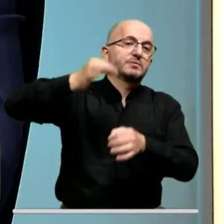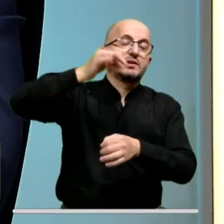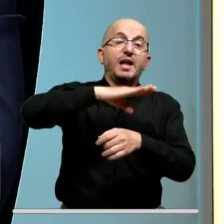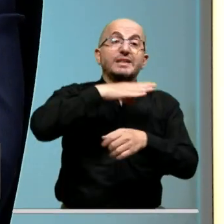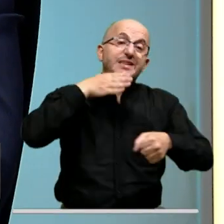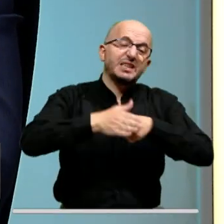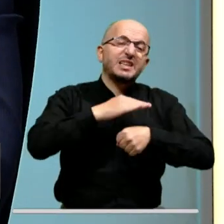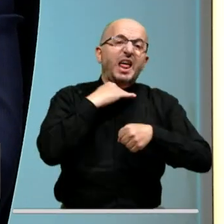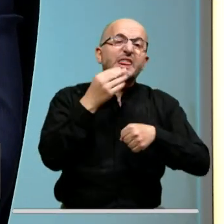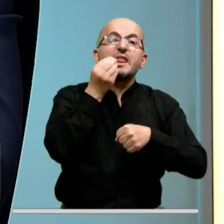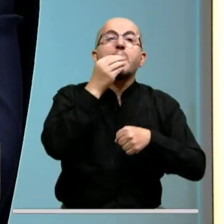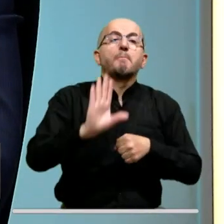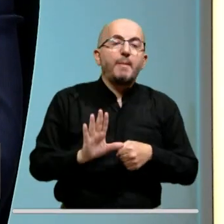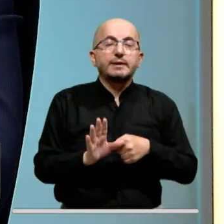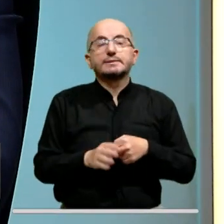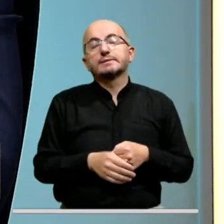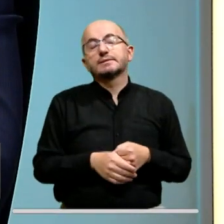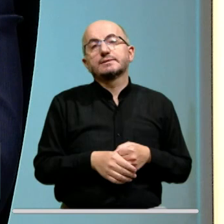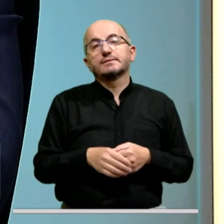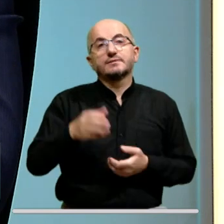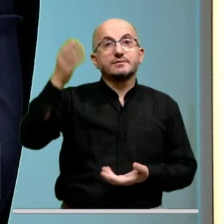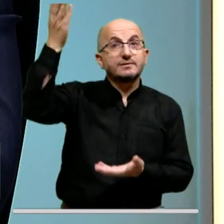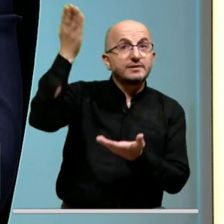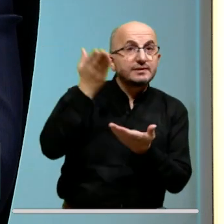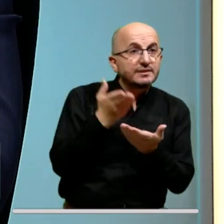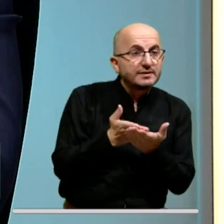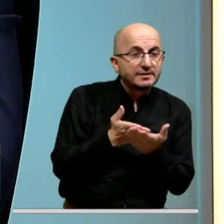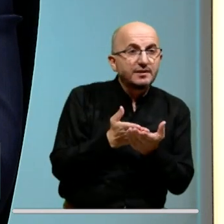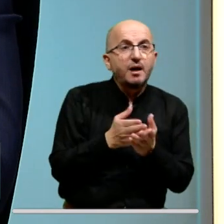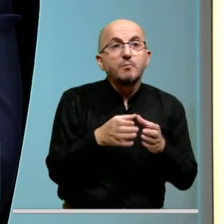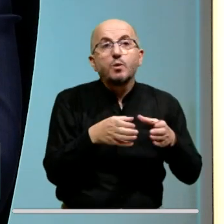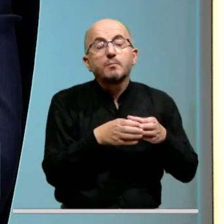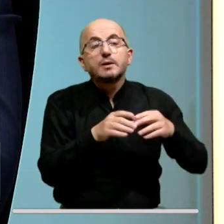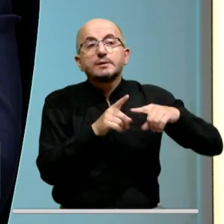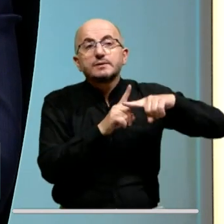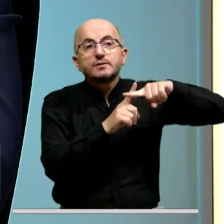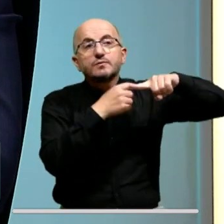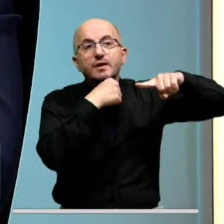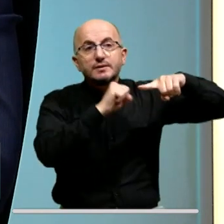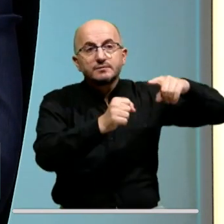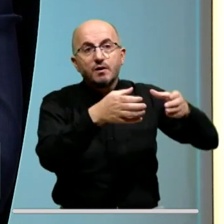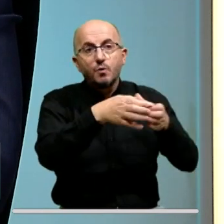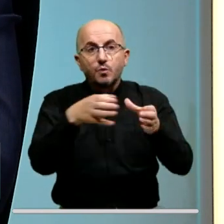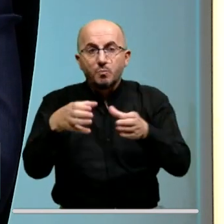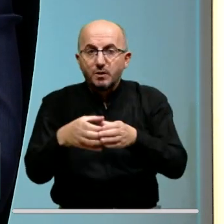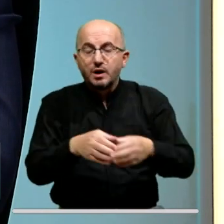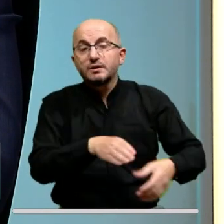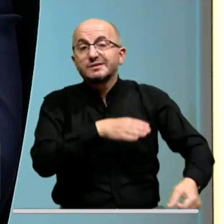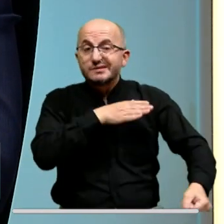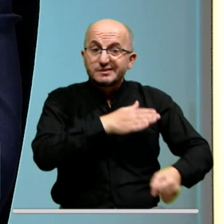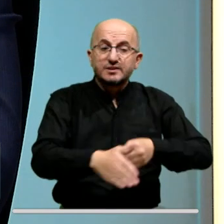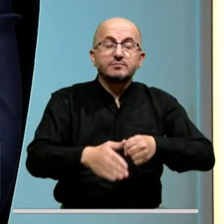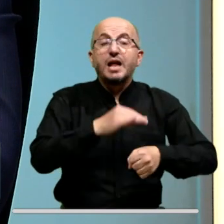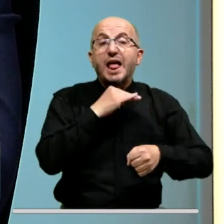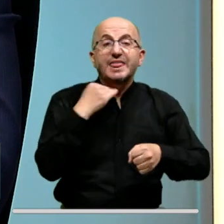yapalım. Burada ehli kitap yani Hristiyan ya da Yahudi diyelim efendim. Bunların kesmiş